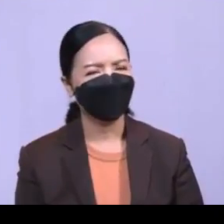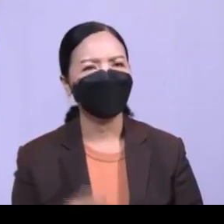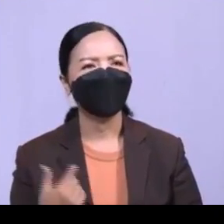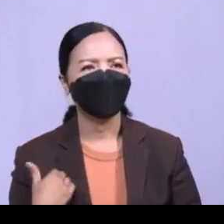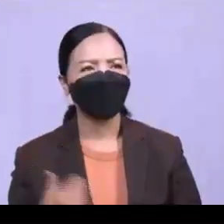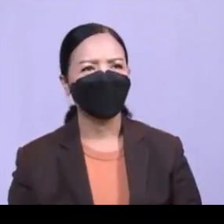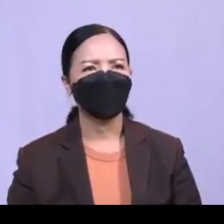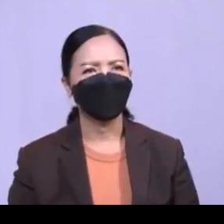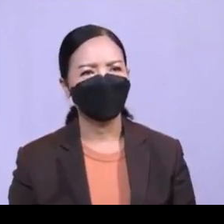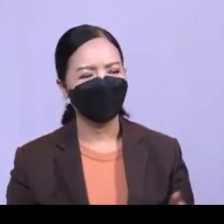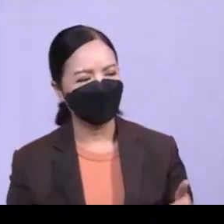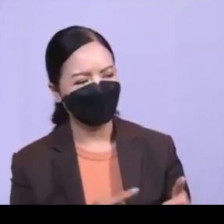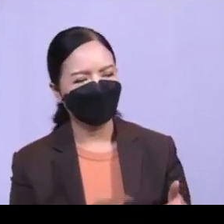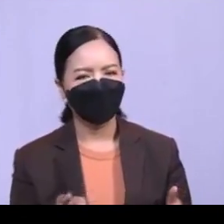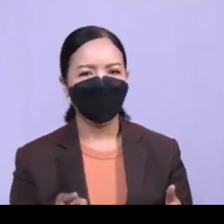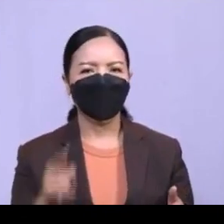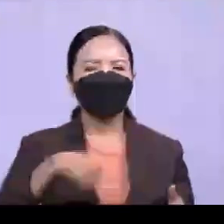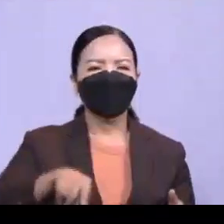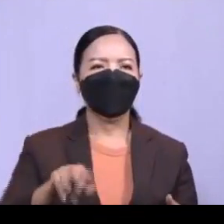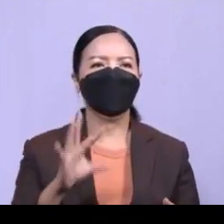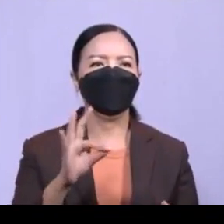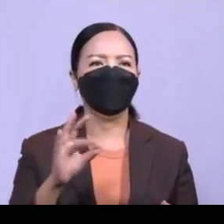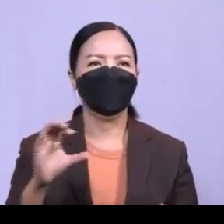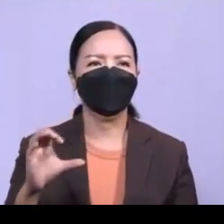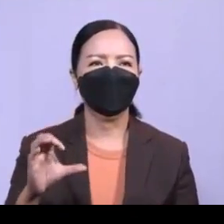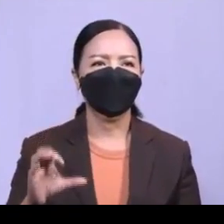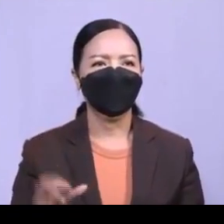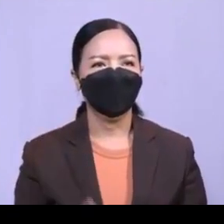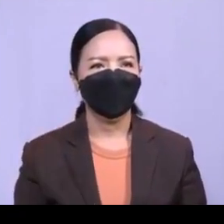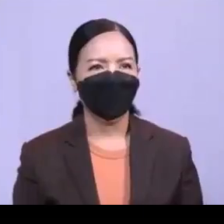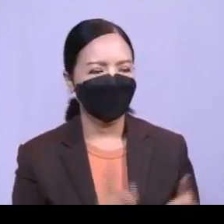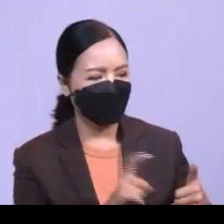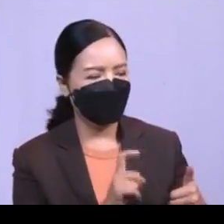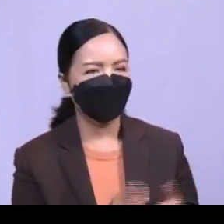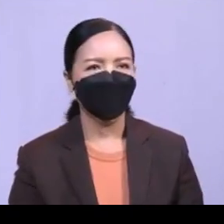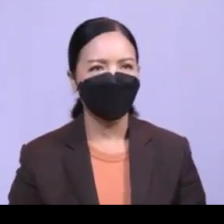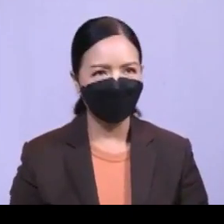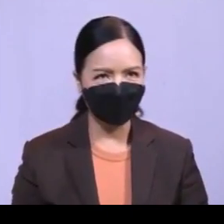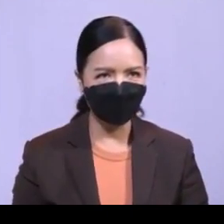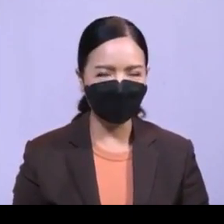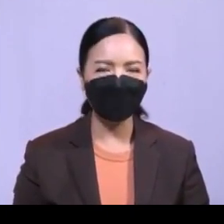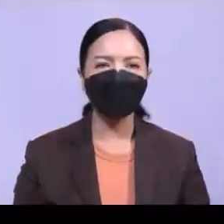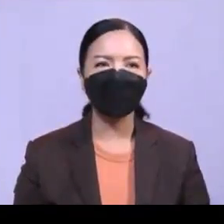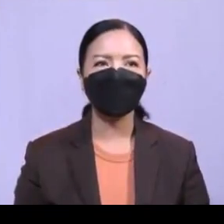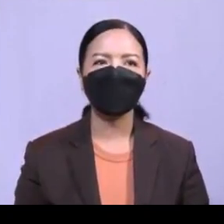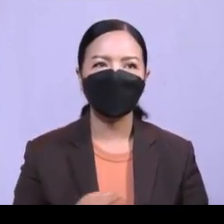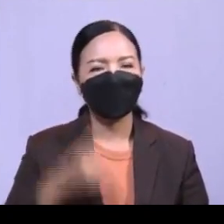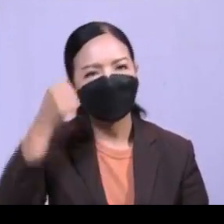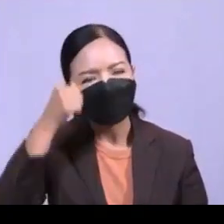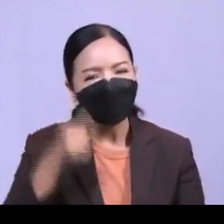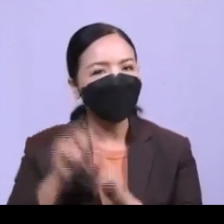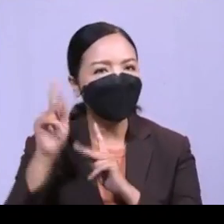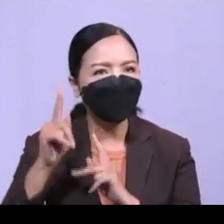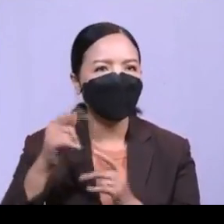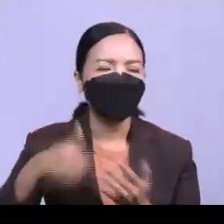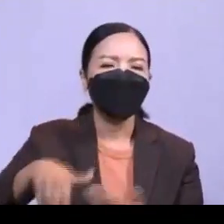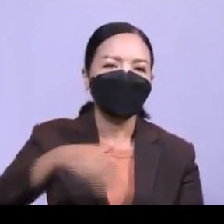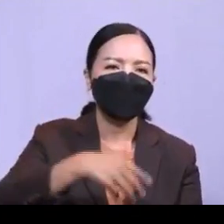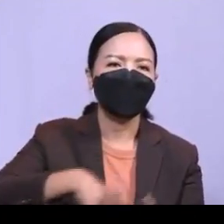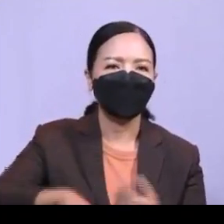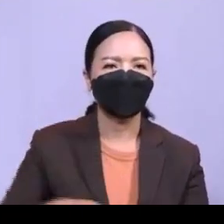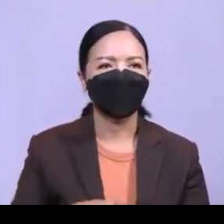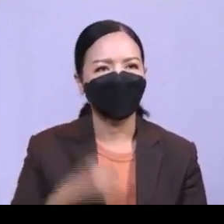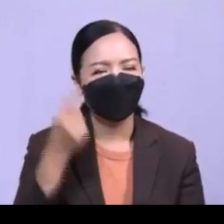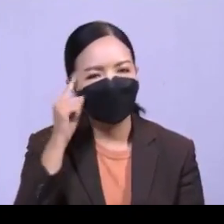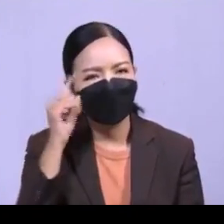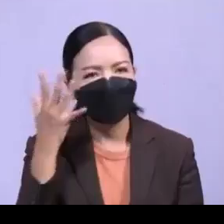เป็นหนึ่งบุคคลนะที่บรรดาแฟนคลับที่เขาติดตามเนี่ยค ือเราก็จะเอามาจากข่าวอย่างนี้แหละ เหรอ เราก็จะเอาข่าวมันก็จะบอกคนวนอย่างนี้แหละจริงไม่ได้รู้อะ